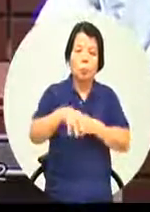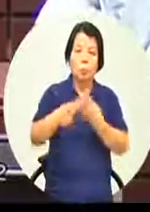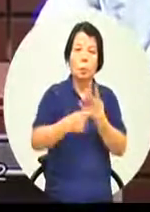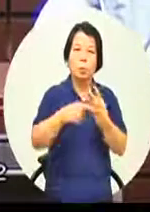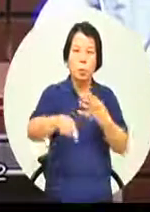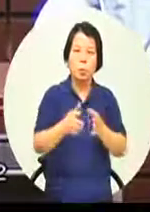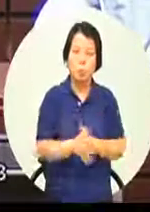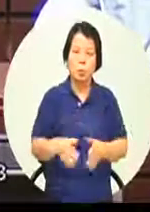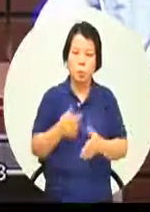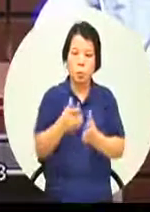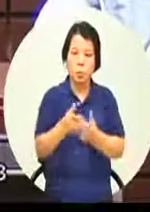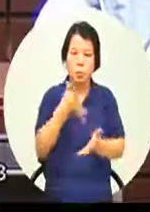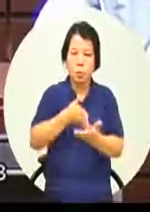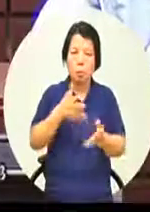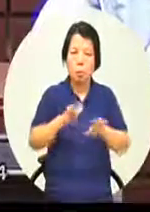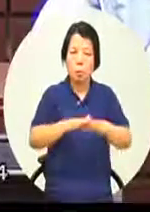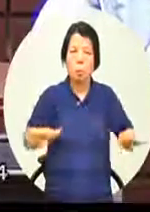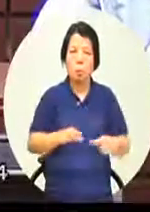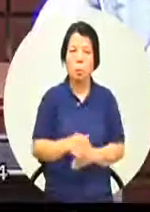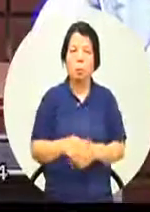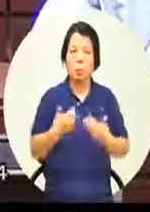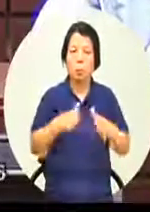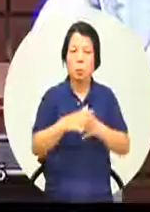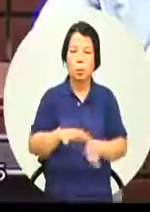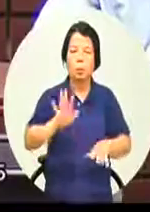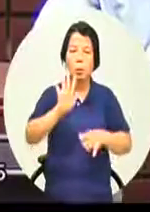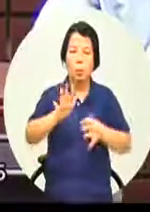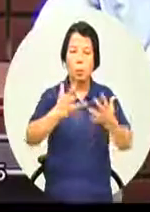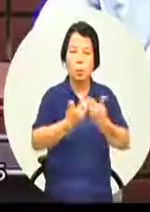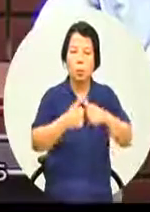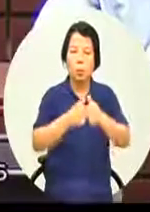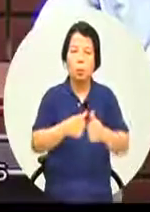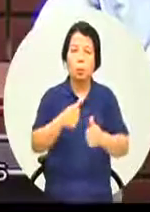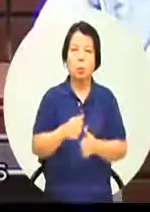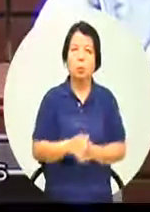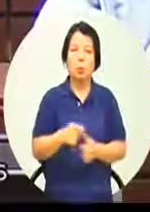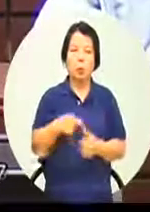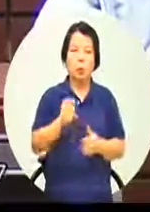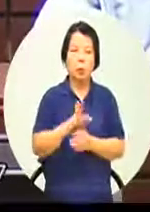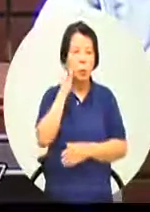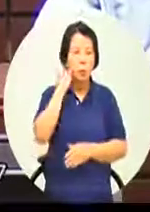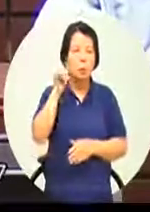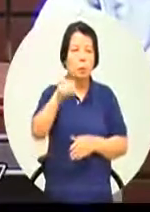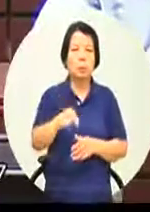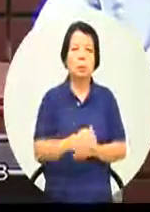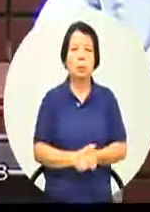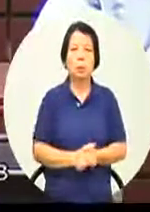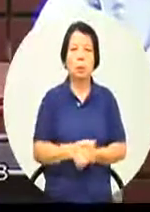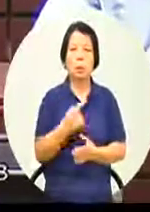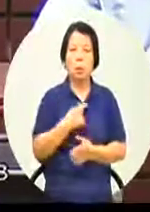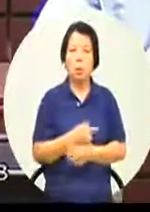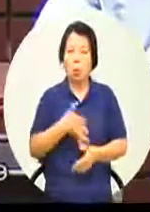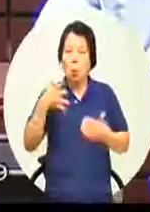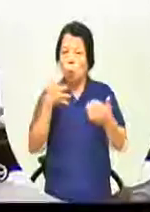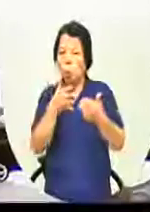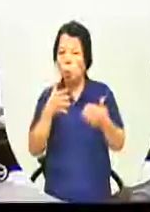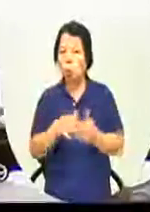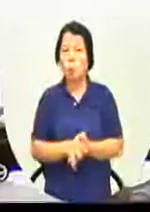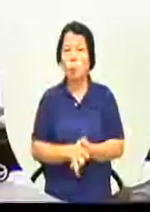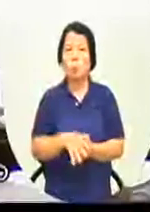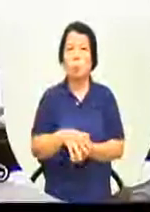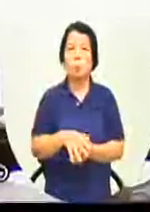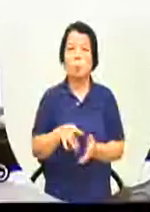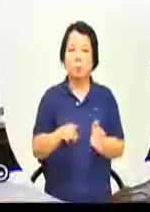安全的时候，不要只讲有机，我们应该包括生产比例。 我就是要听你这一句话。我那时候质询你的时候，我